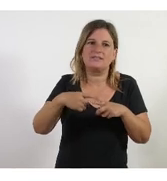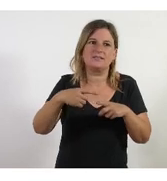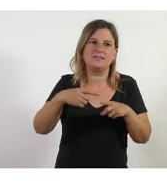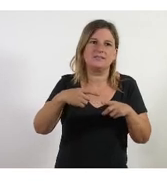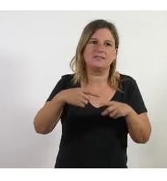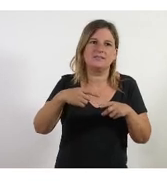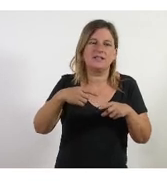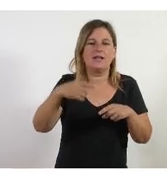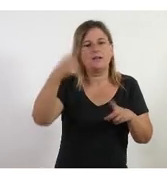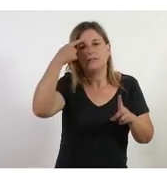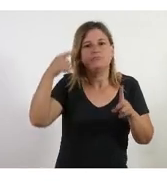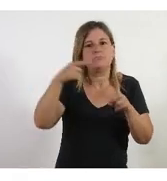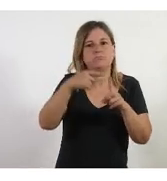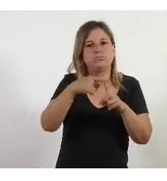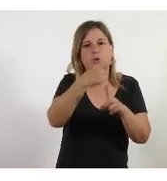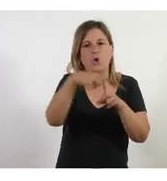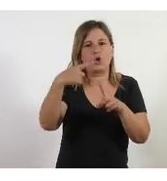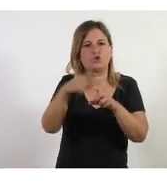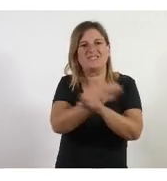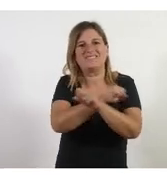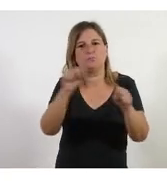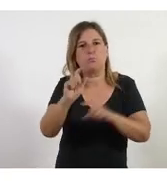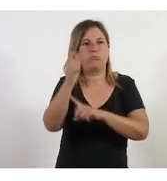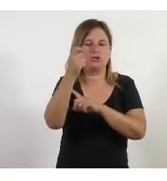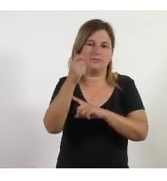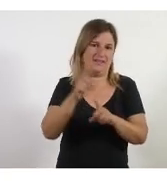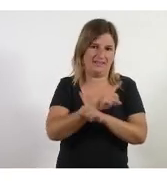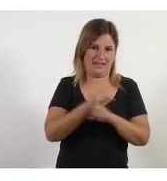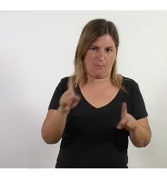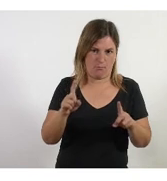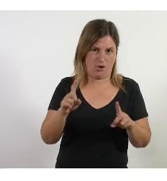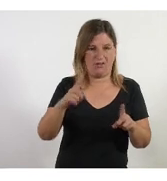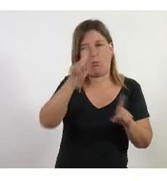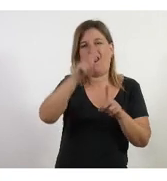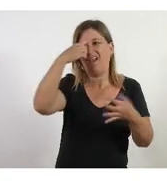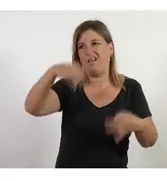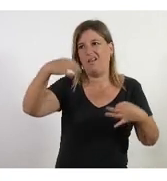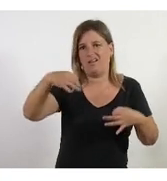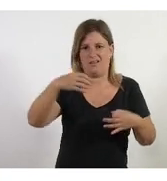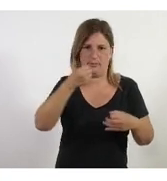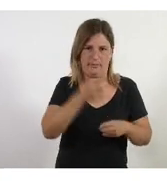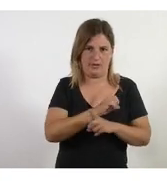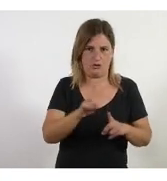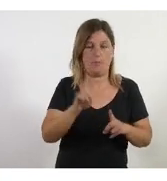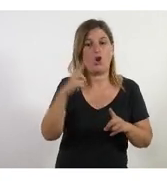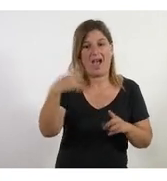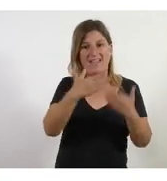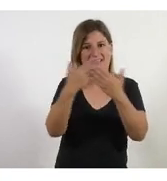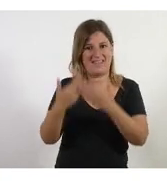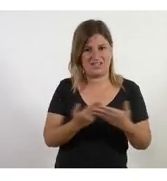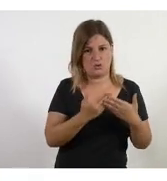Però sí que crec, i estic convençuda, i hi ha molts estudis que així ho diuen, de que nosaltres